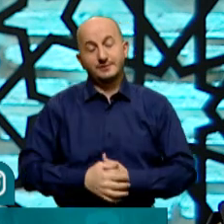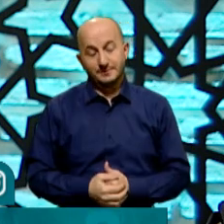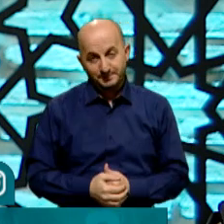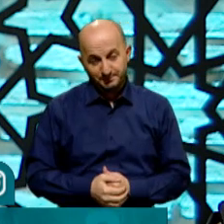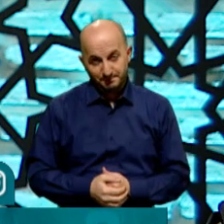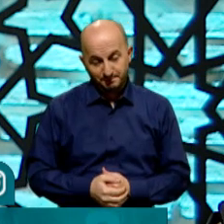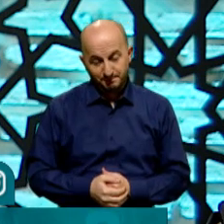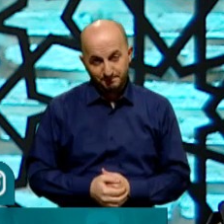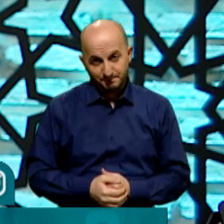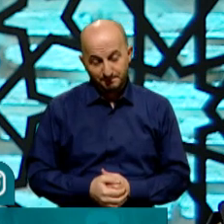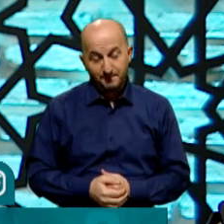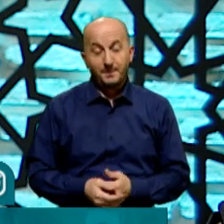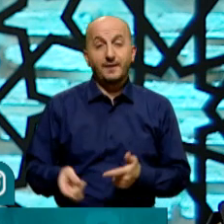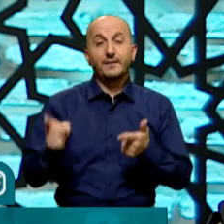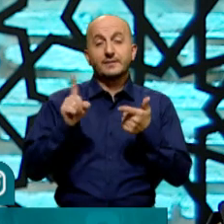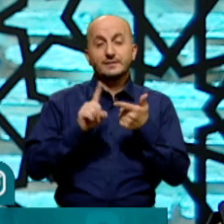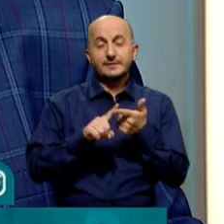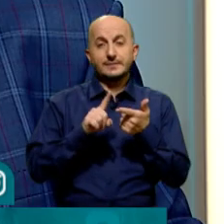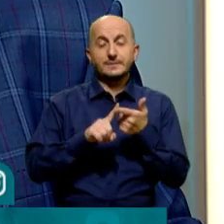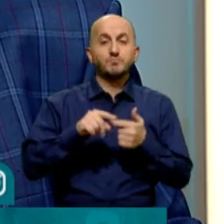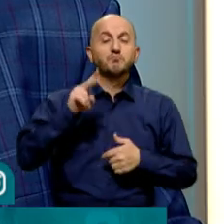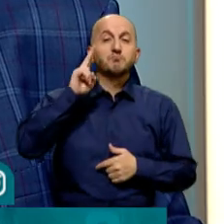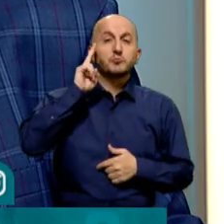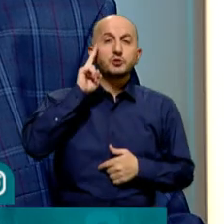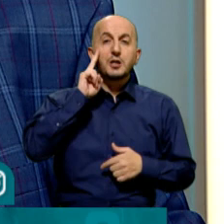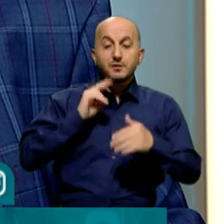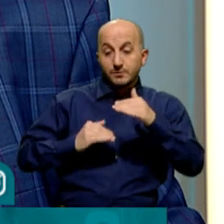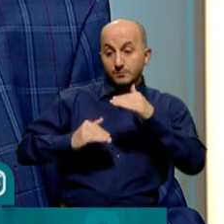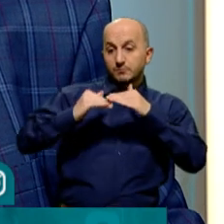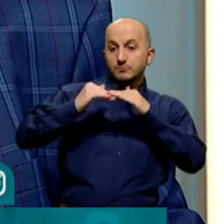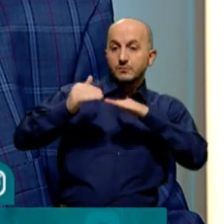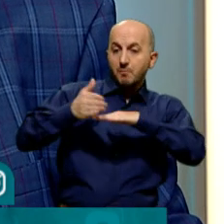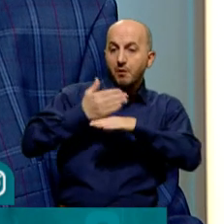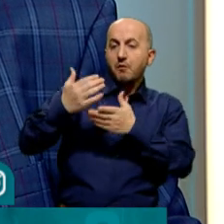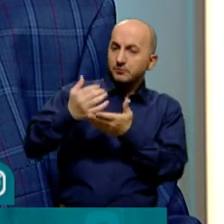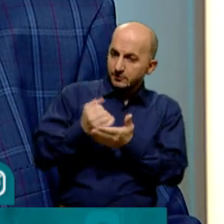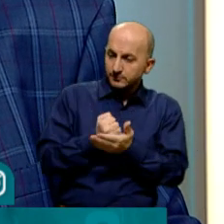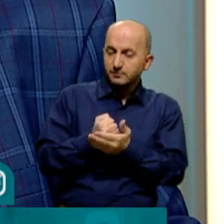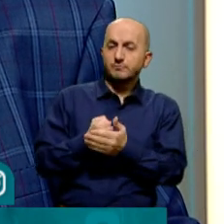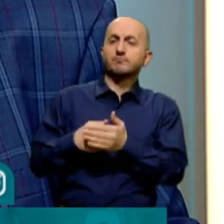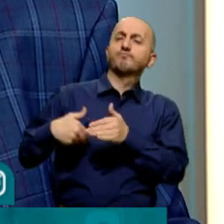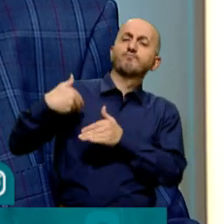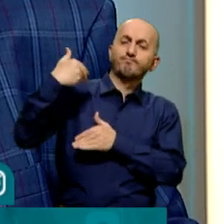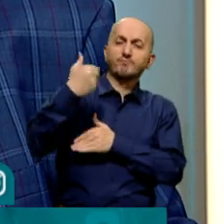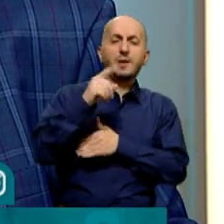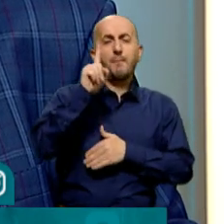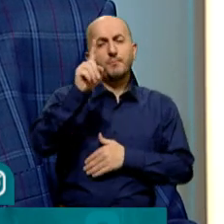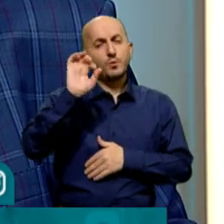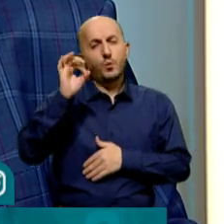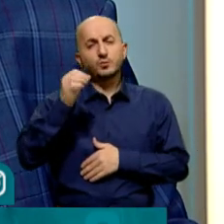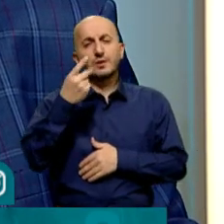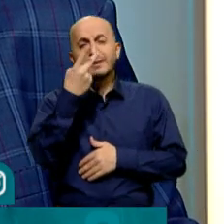geçmez. Bu bir. Evet. İkinci şık, nisaba malik olduktan sonra, diyelim ki 1 Ocak 2020'de malik